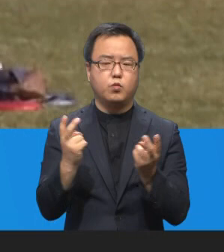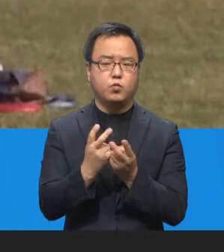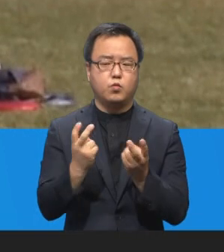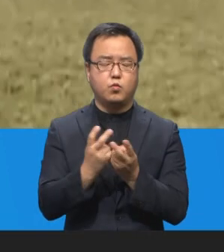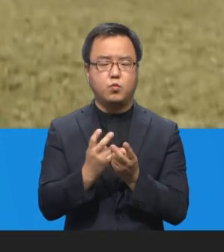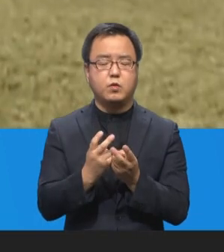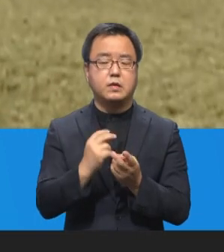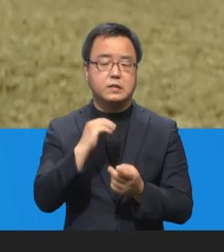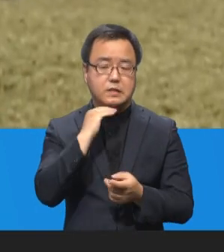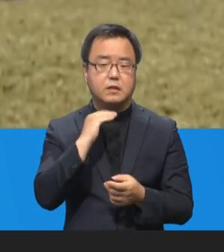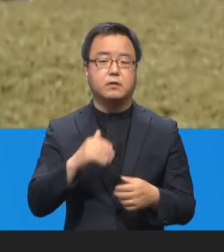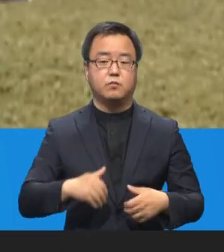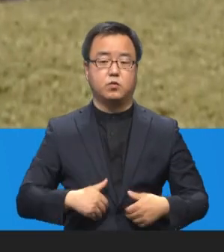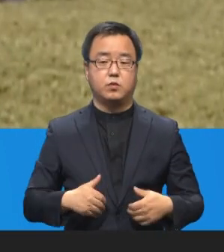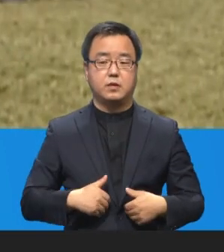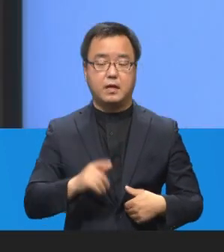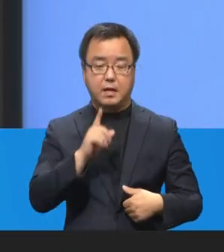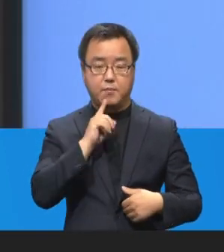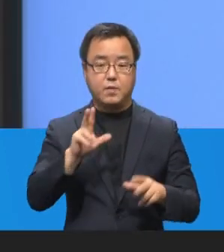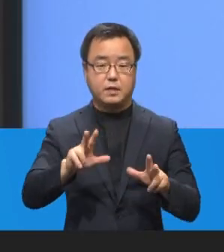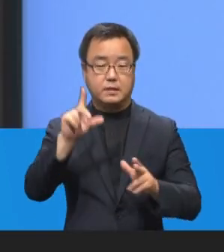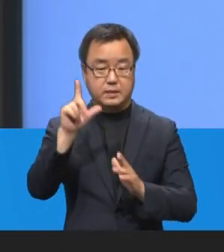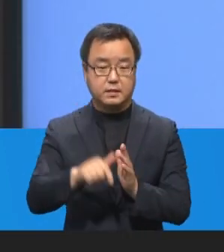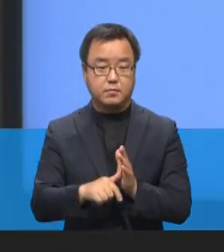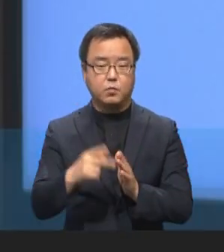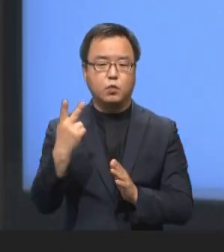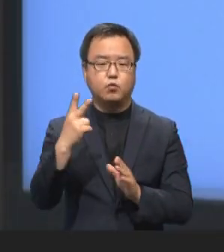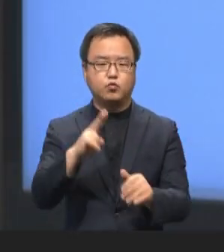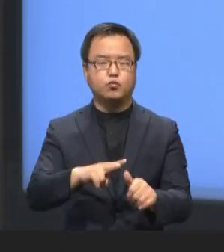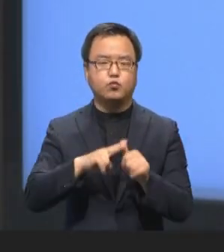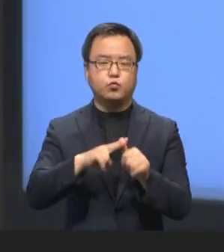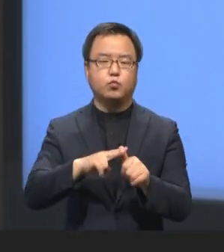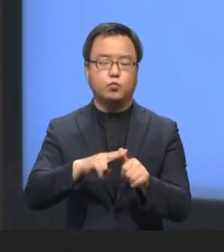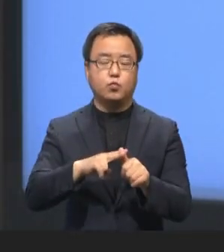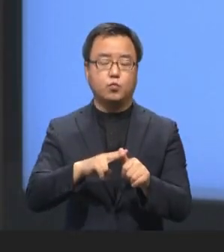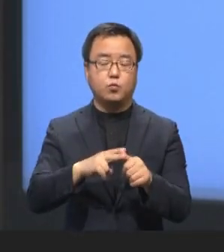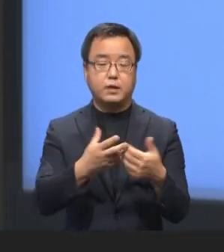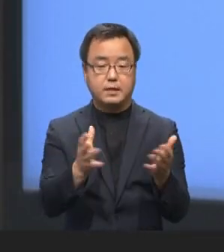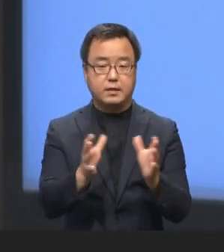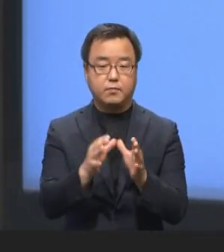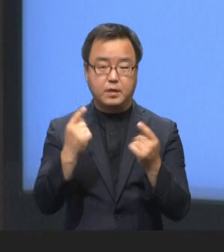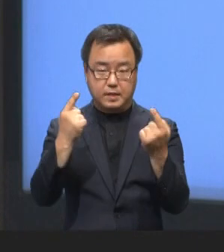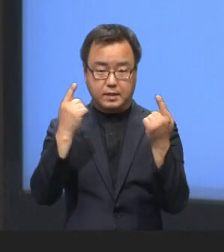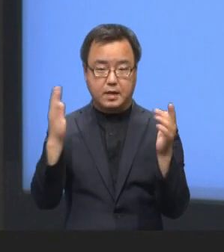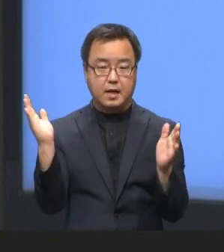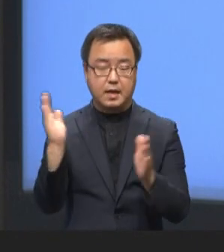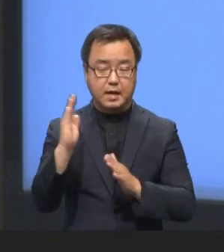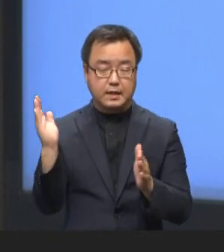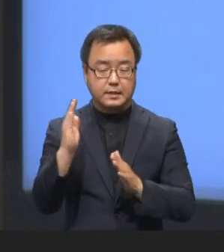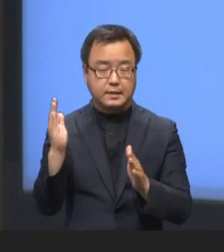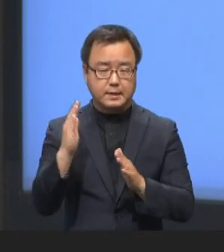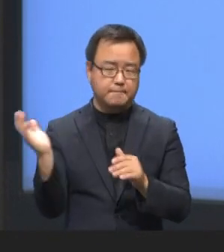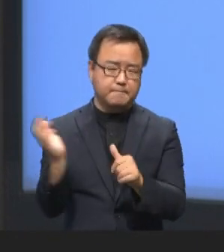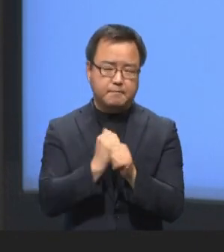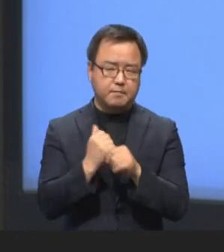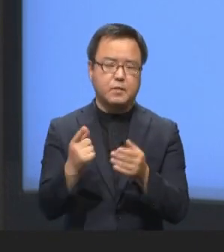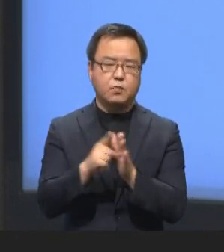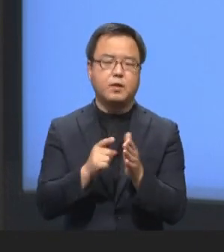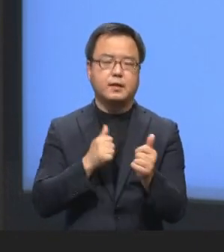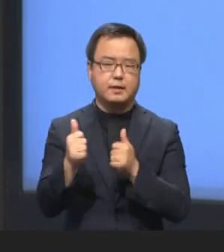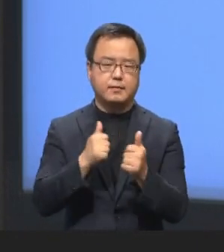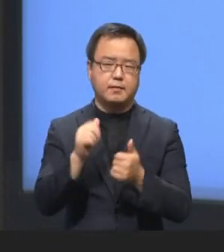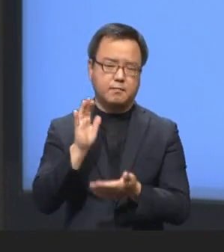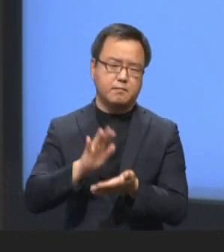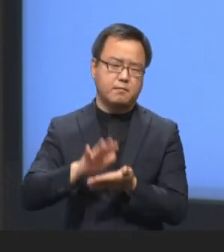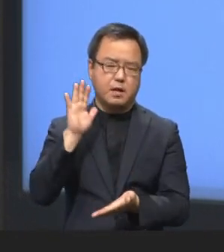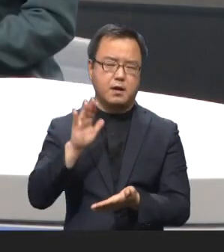나옵니다. 그래서 지금 바로 이 순간 두 후보 캠프에서 이 대학생 선거인단들을 잡으려는 막판 경쟁도 아주 치열한 상황이라고